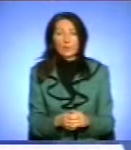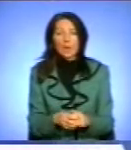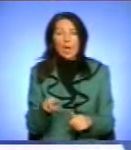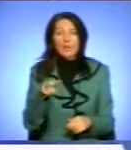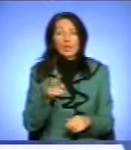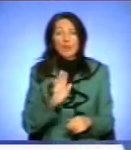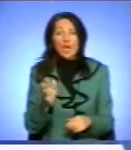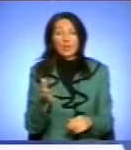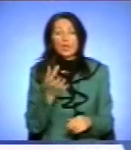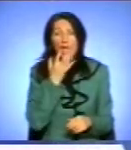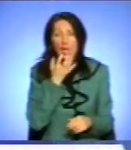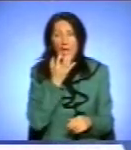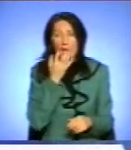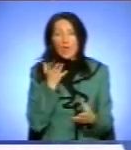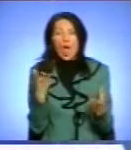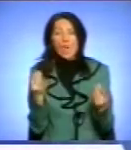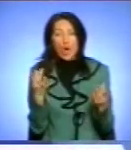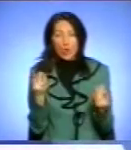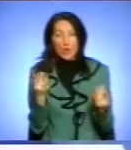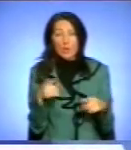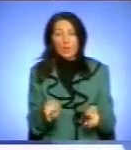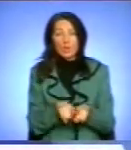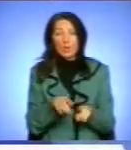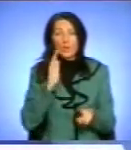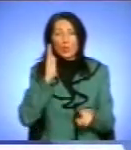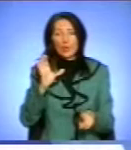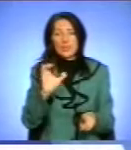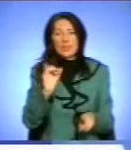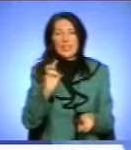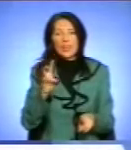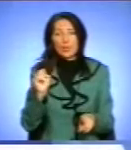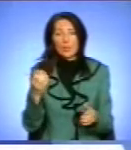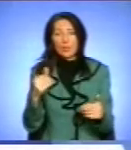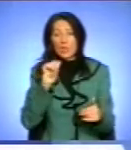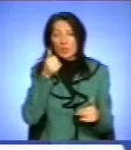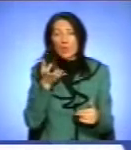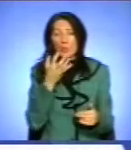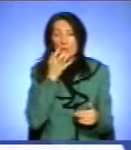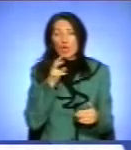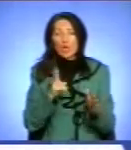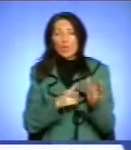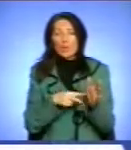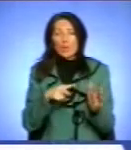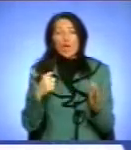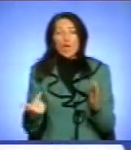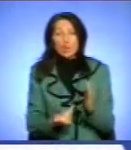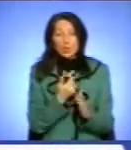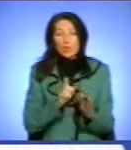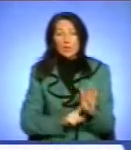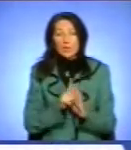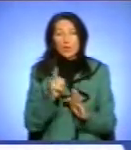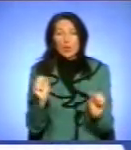Листопад буде відносно теплим і вологим. Такі прогнози синоптиків. Вже завтра потеплішає, а з 7 листопада знову настануть